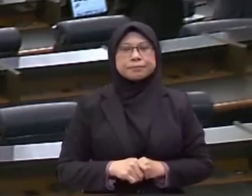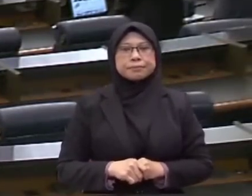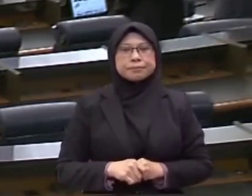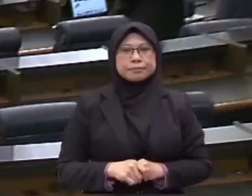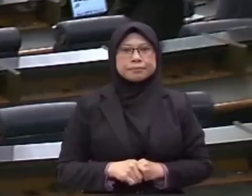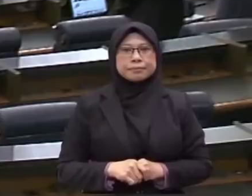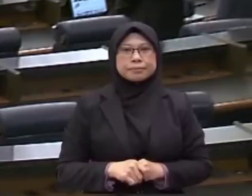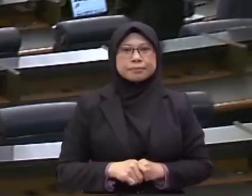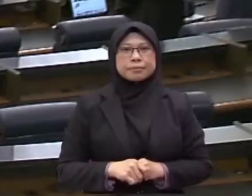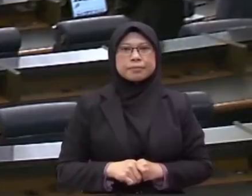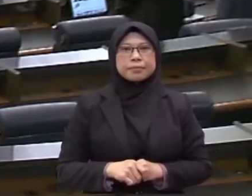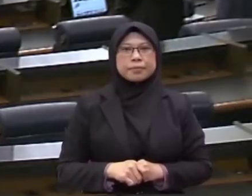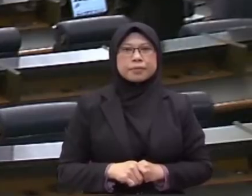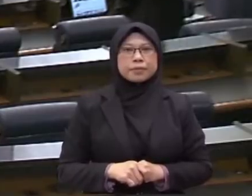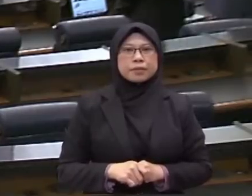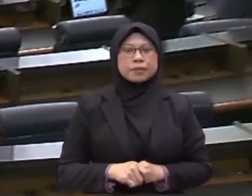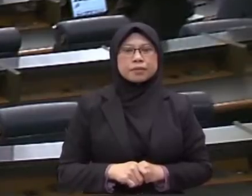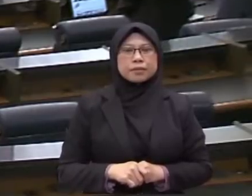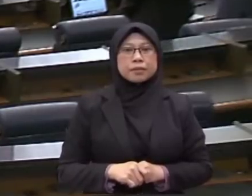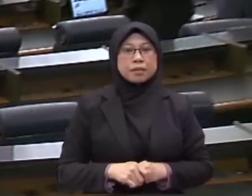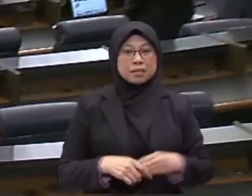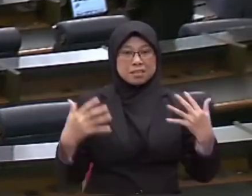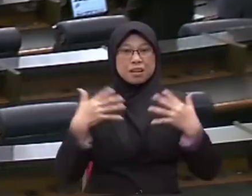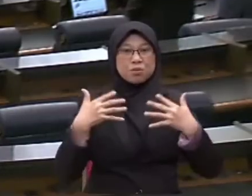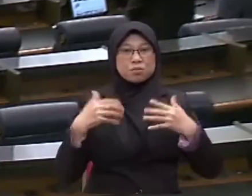Tak. Perikatan takut kerana bahas.